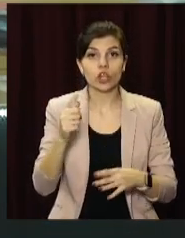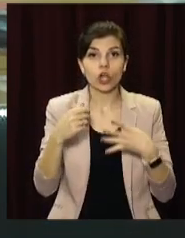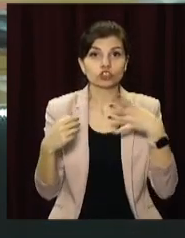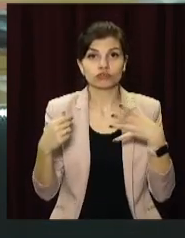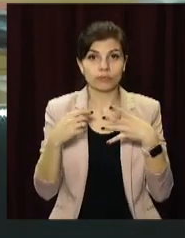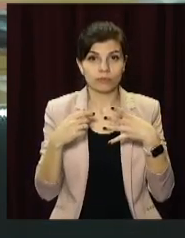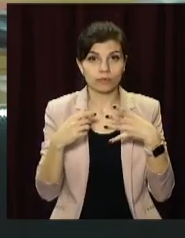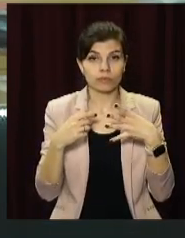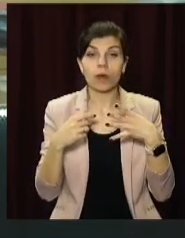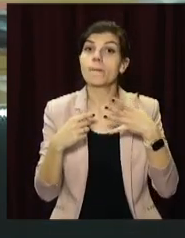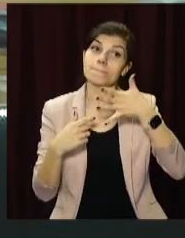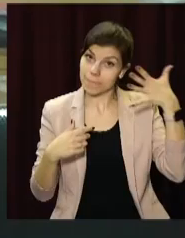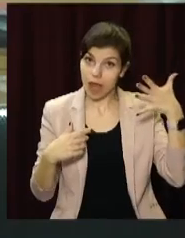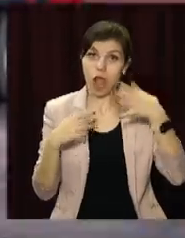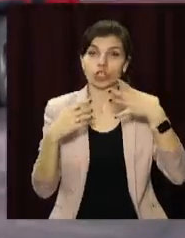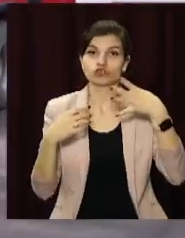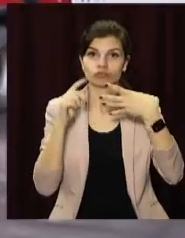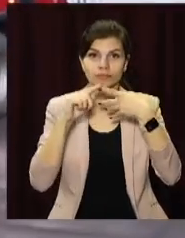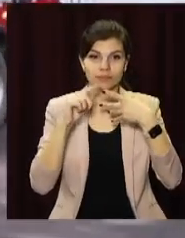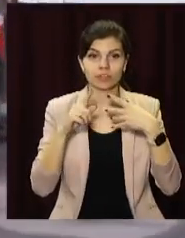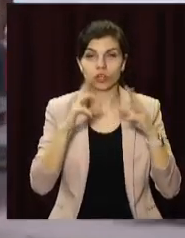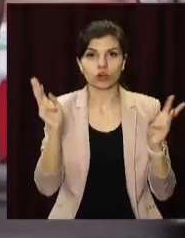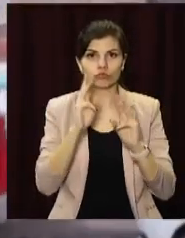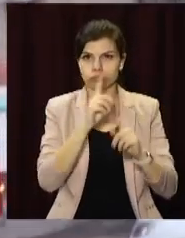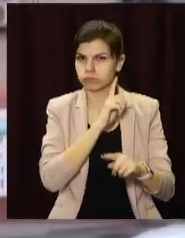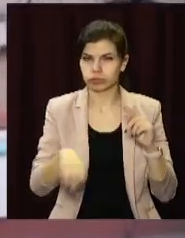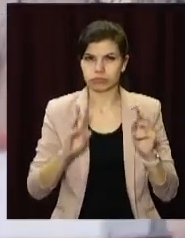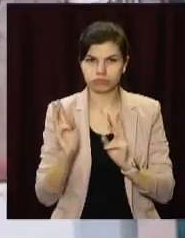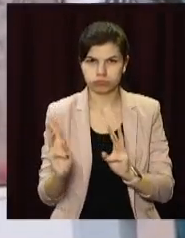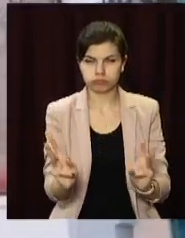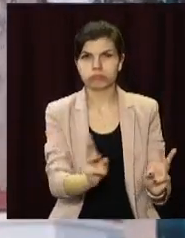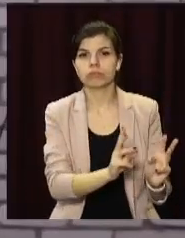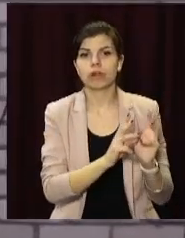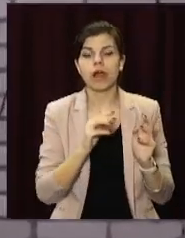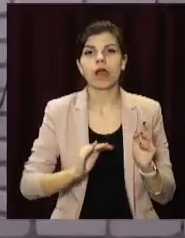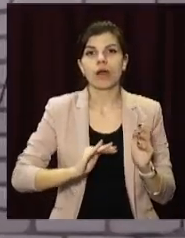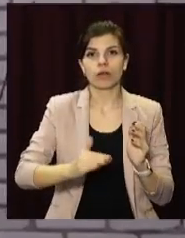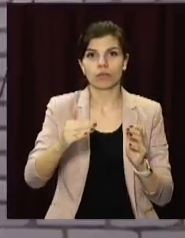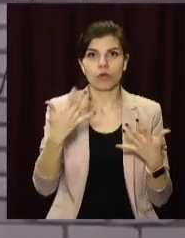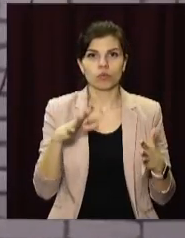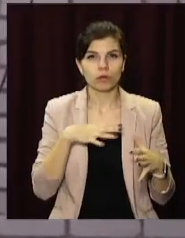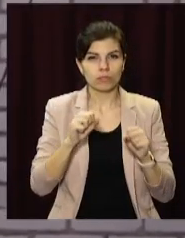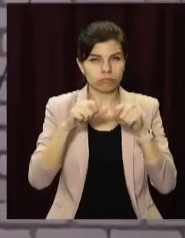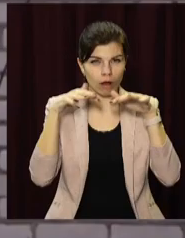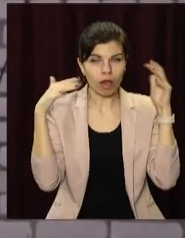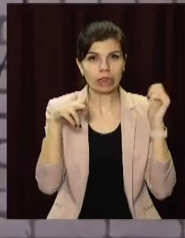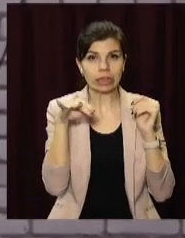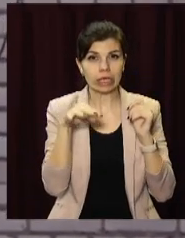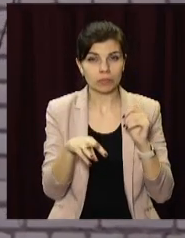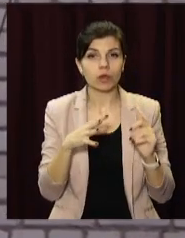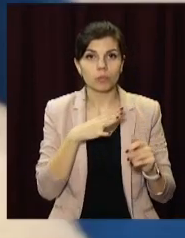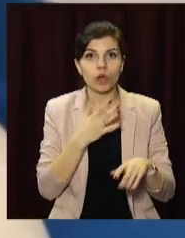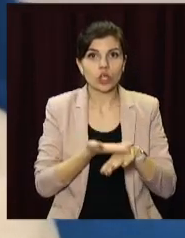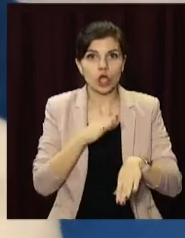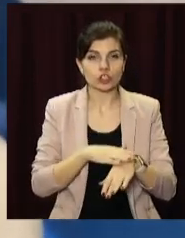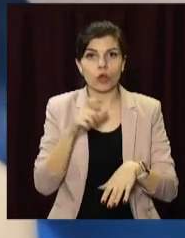4-му поверсі 5-поверхівки. Полум'я швидко поширилося приміщеннями, а сходові клітини під'їзду були задимлені. Це ускладнювало